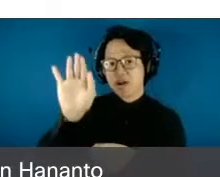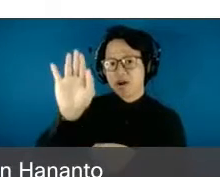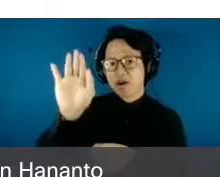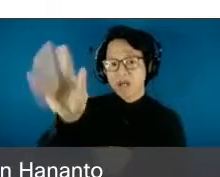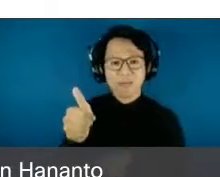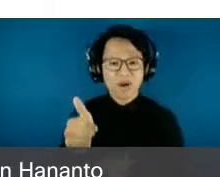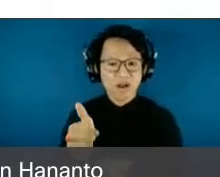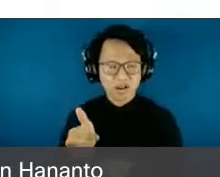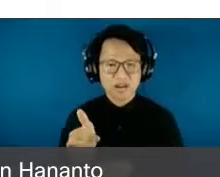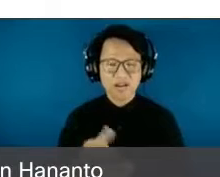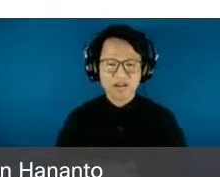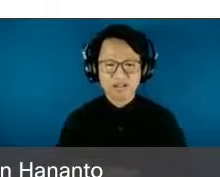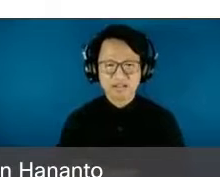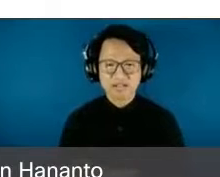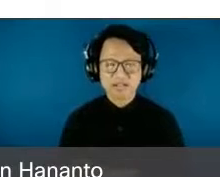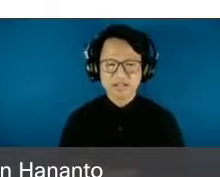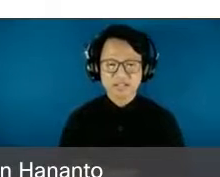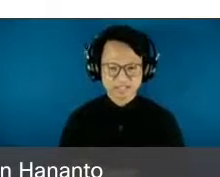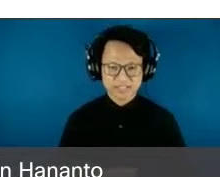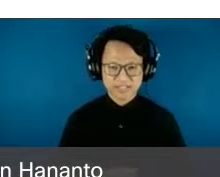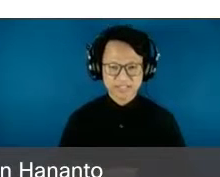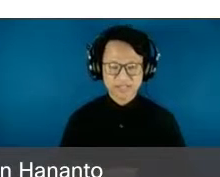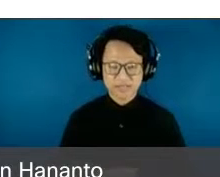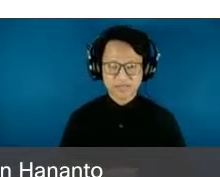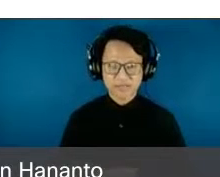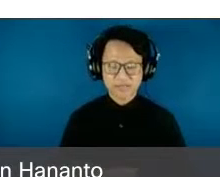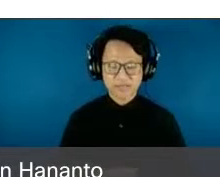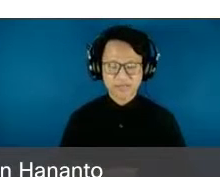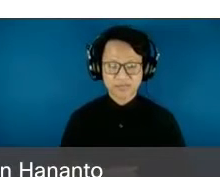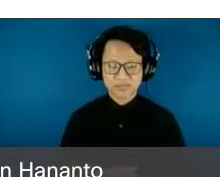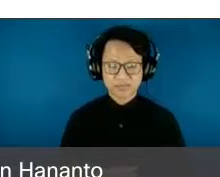Yes. As a result, while we managed to reach